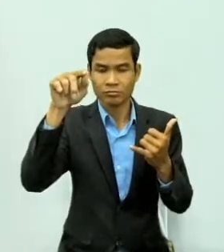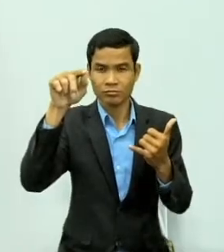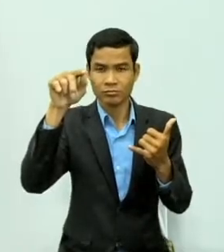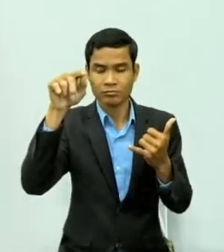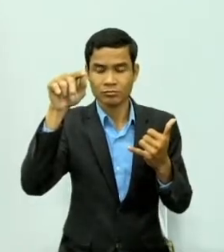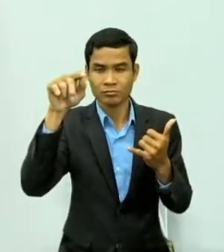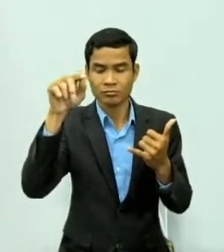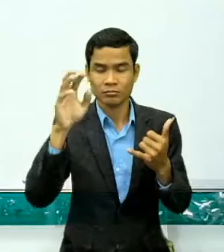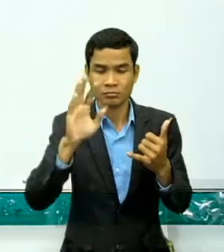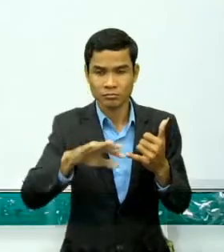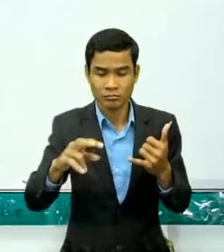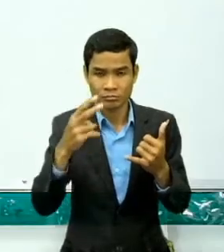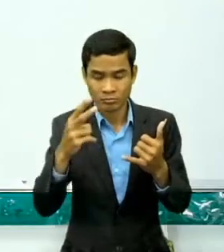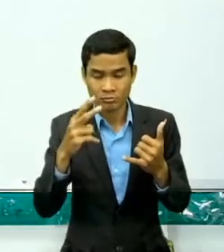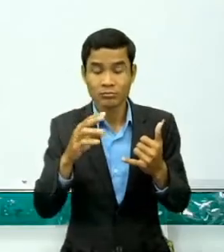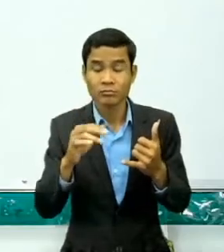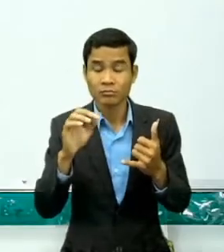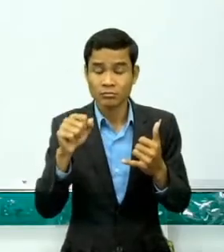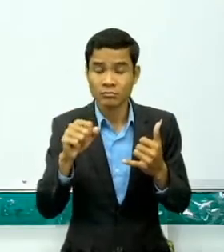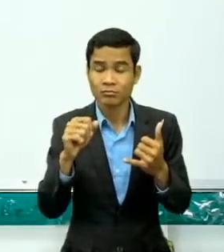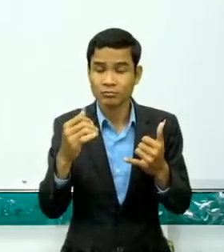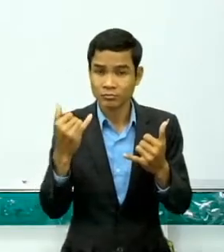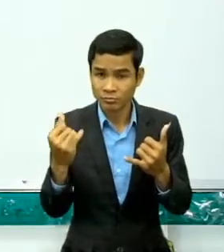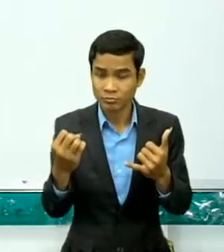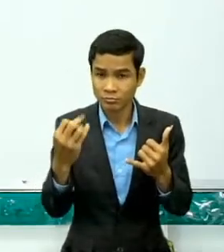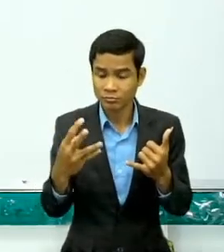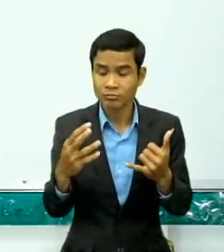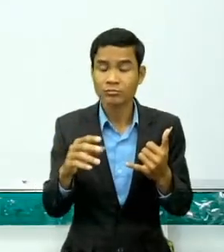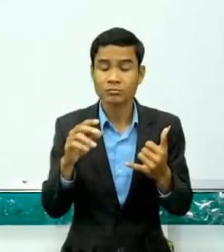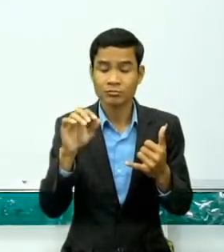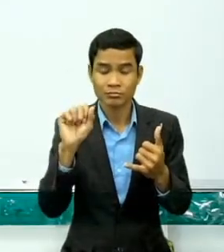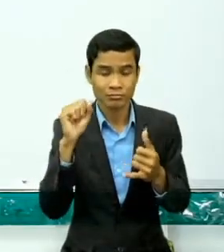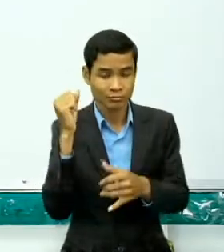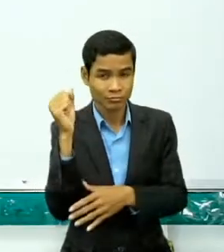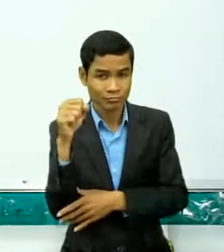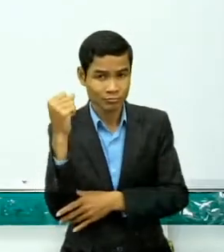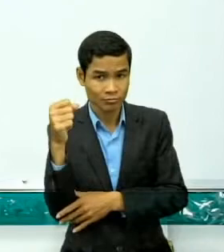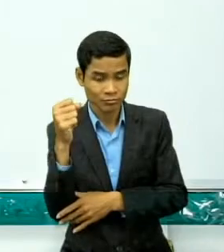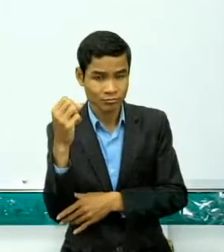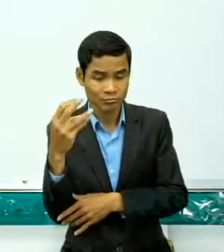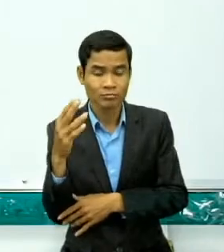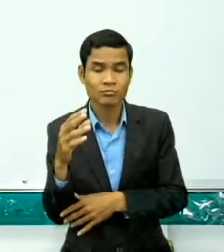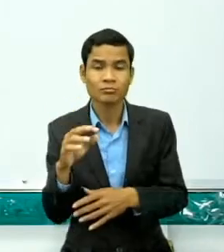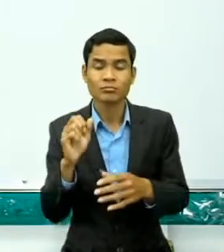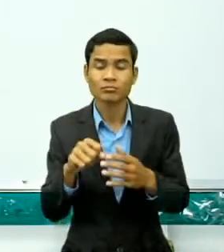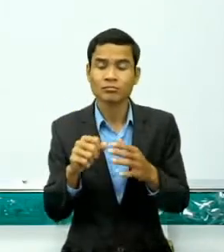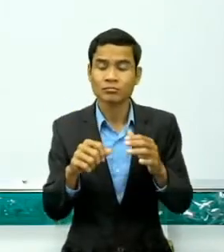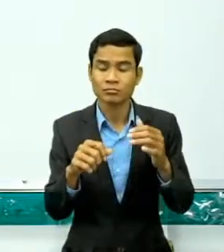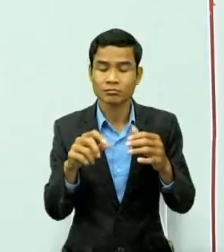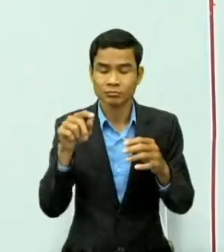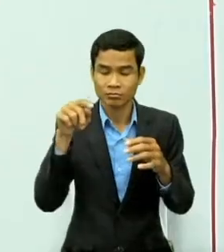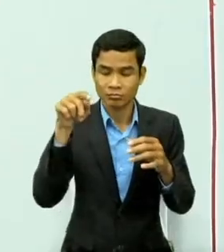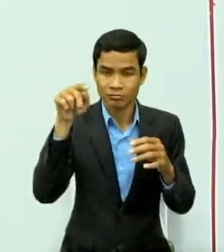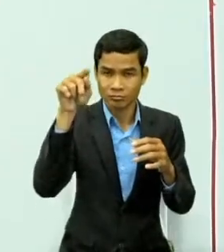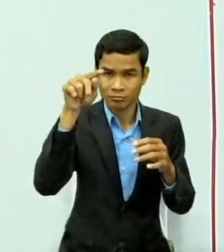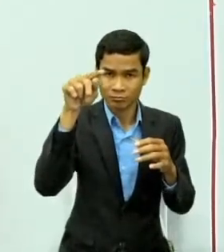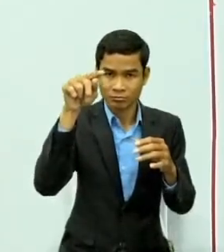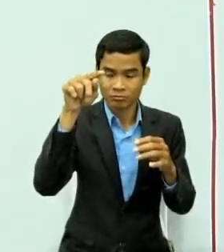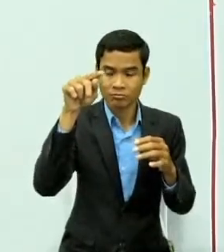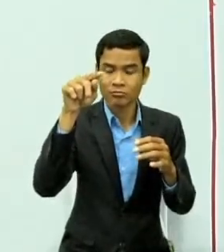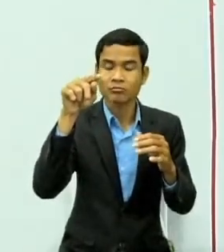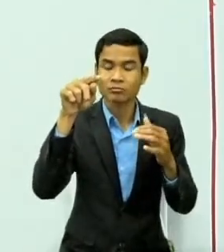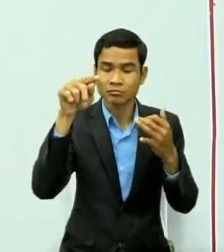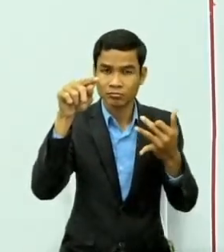6ចាកូនចាំរាប់ចលនារបស់ស្រាអឺមានប្រមាណចលនាណាចាកោងផ្កាប់ចលនា